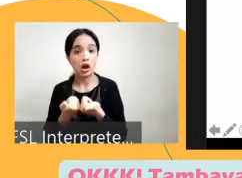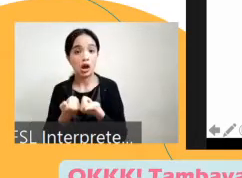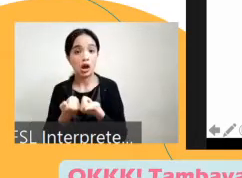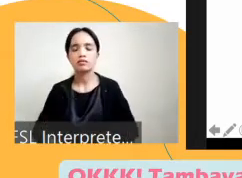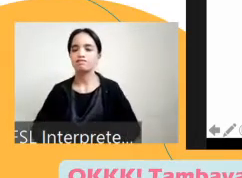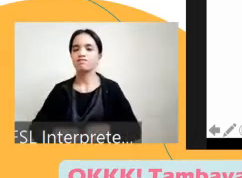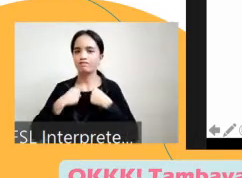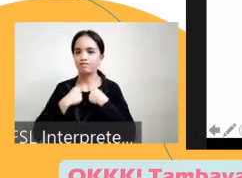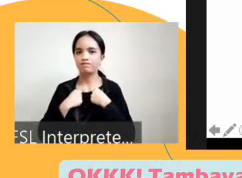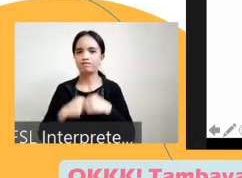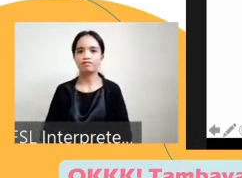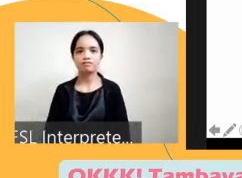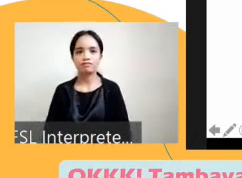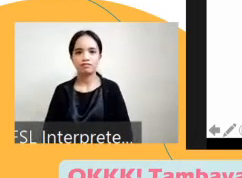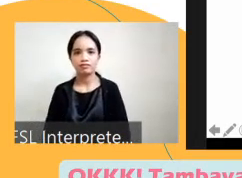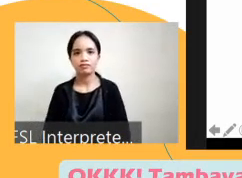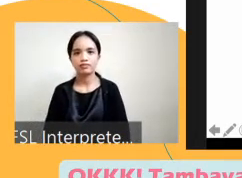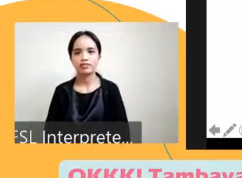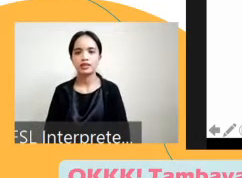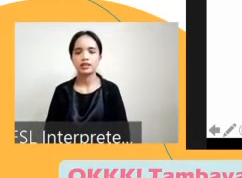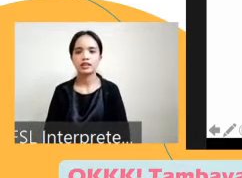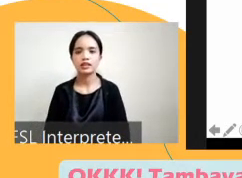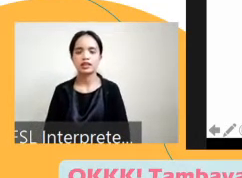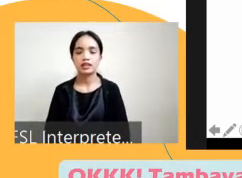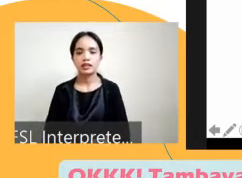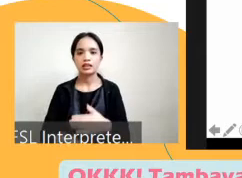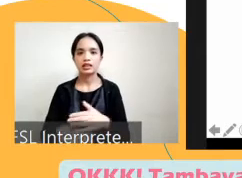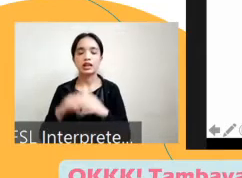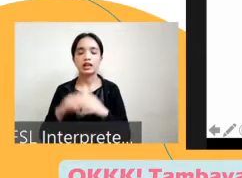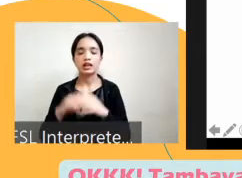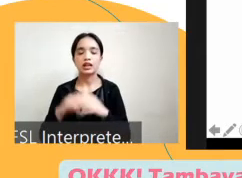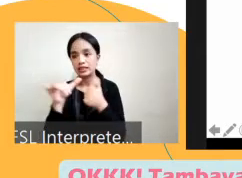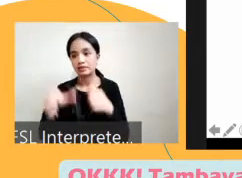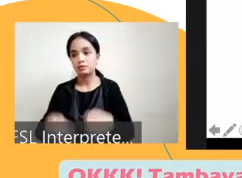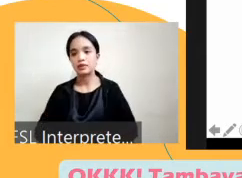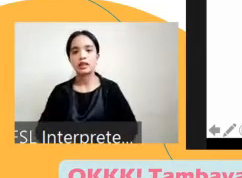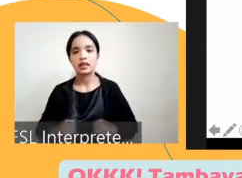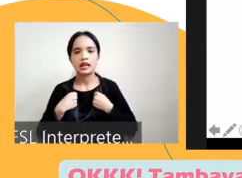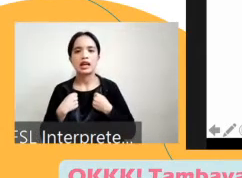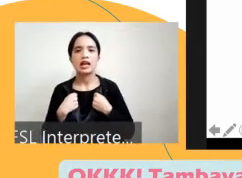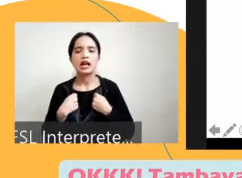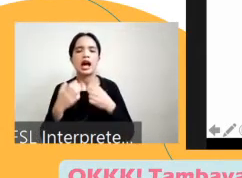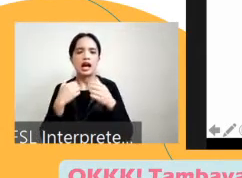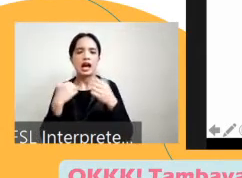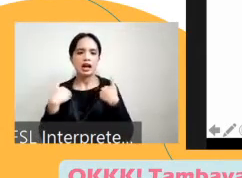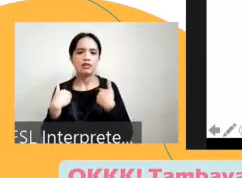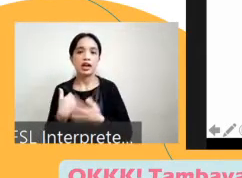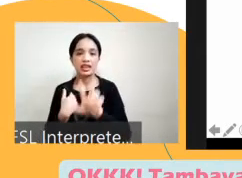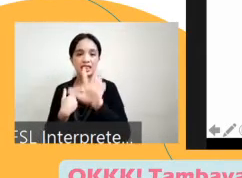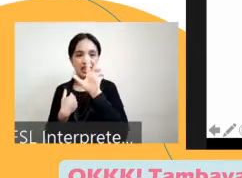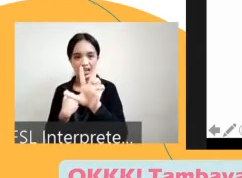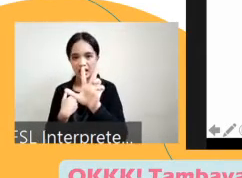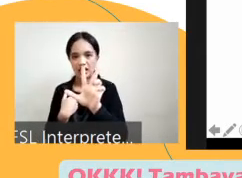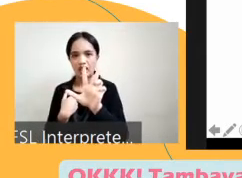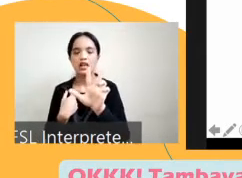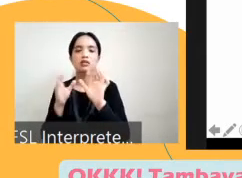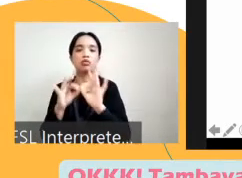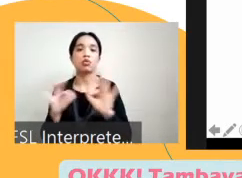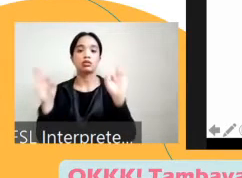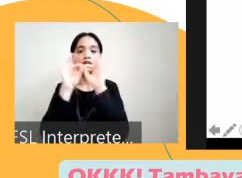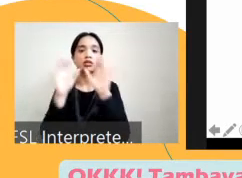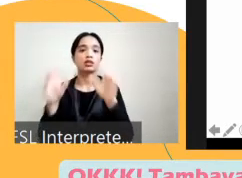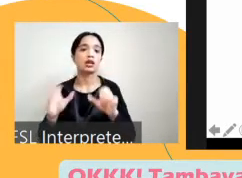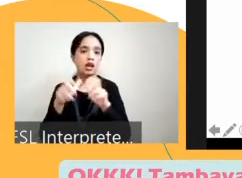pagbangon. At bilang pagbangon din, may tatlong yugto ng pagbangon. So una, may